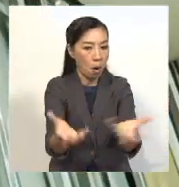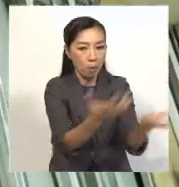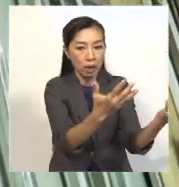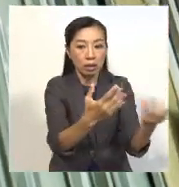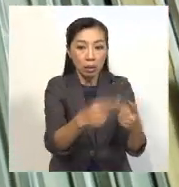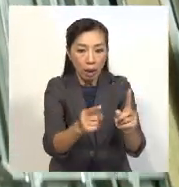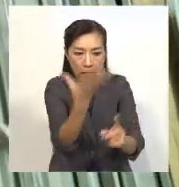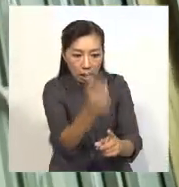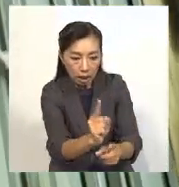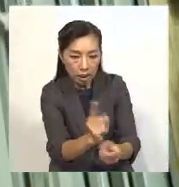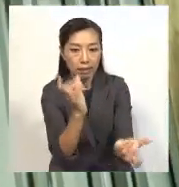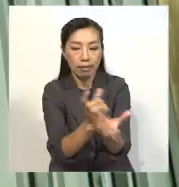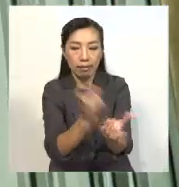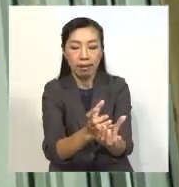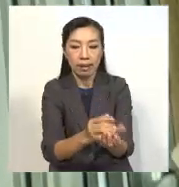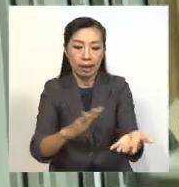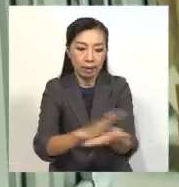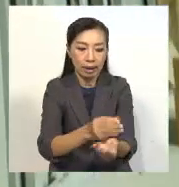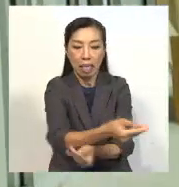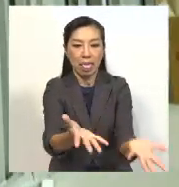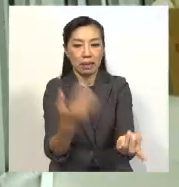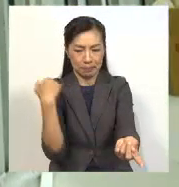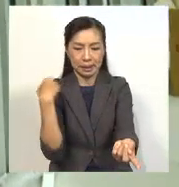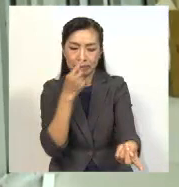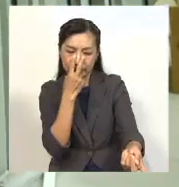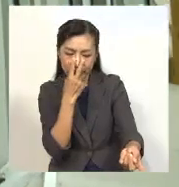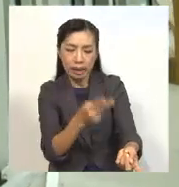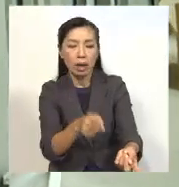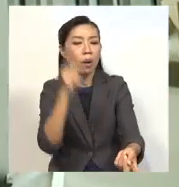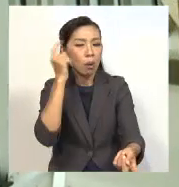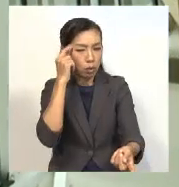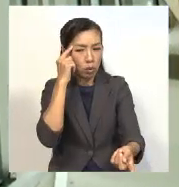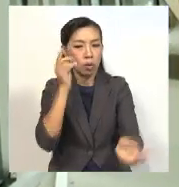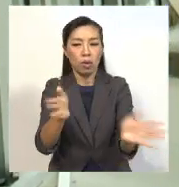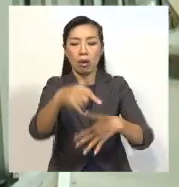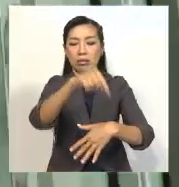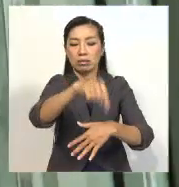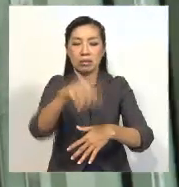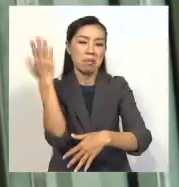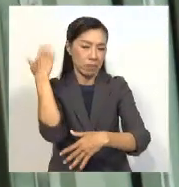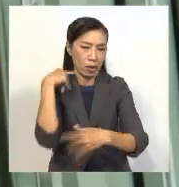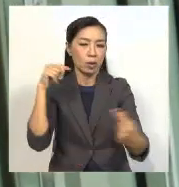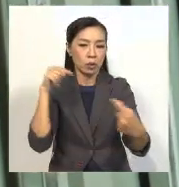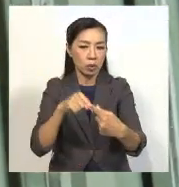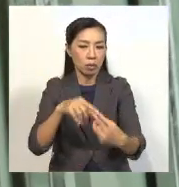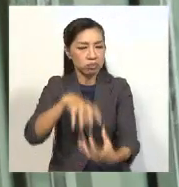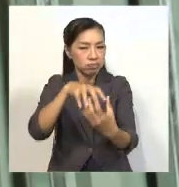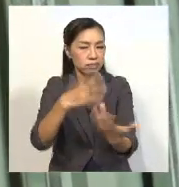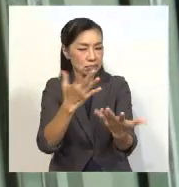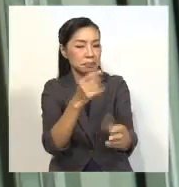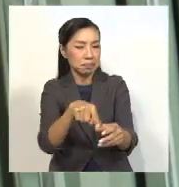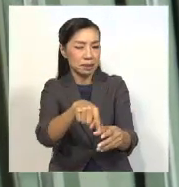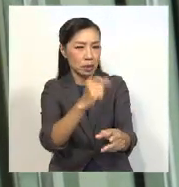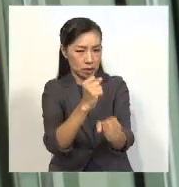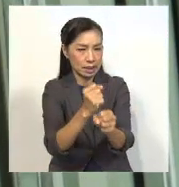โน้ตที่ทิ้งไว้นะฮะสภาพอย่างที่เห็นนี่แหละครับดูก็รู้เลยว่าสถานที่นี้เคยใช้แต่ว่าไม่รู้ใช้ทำอะ